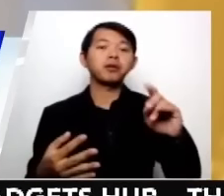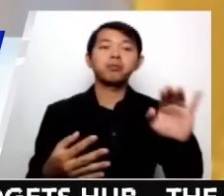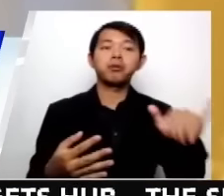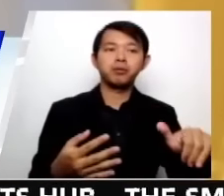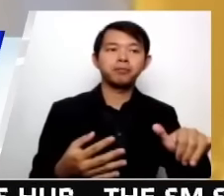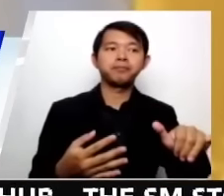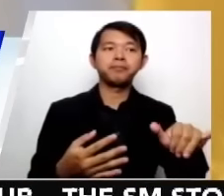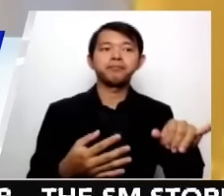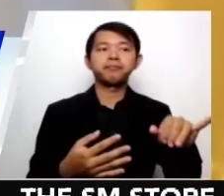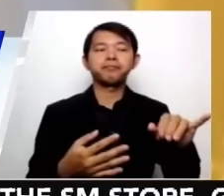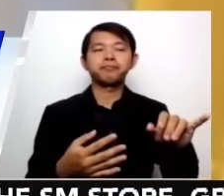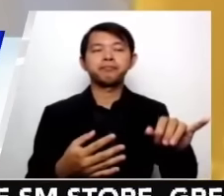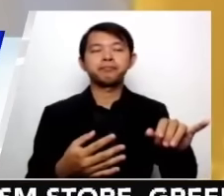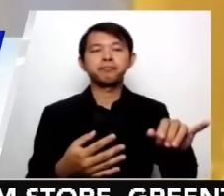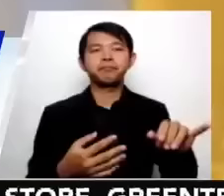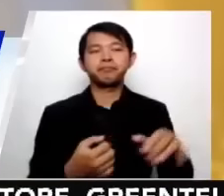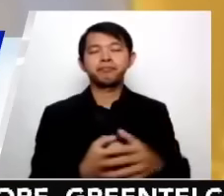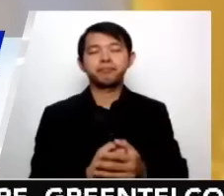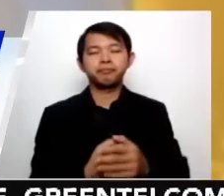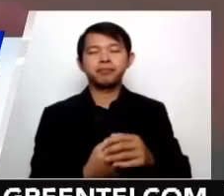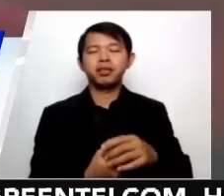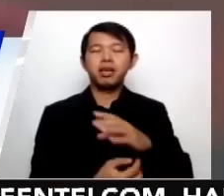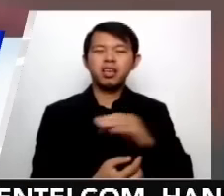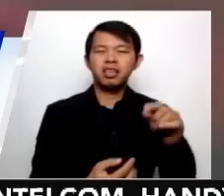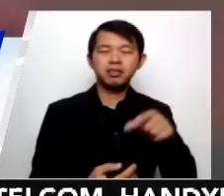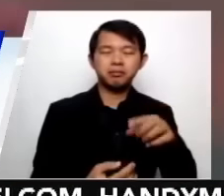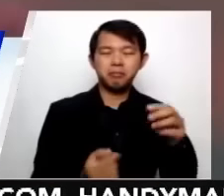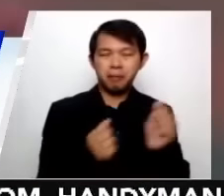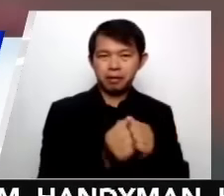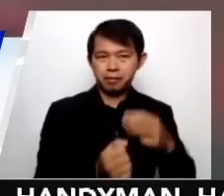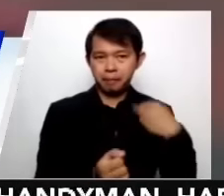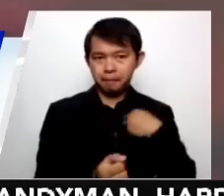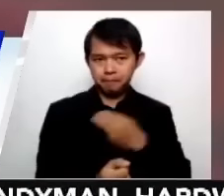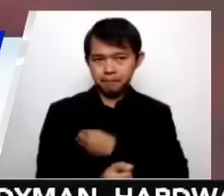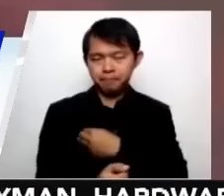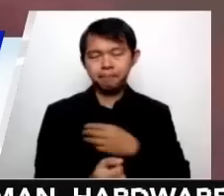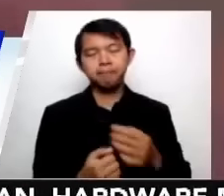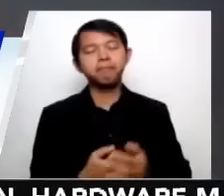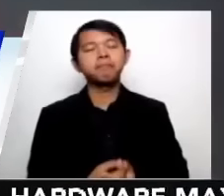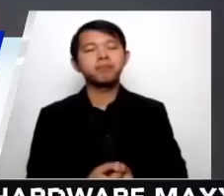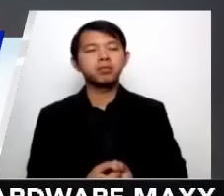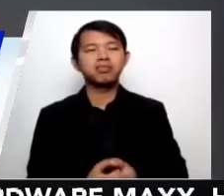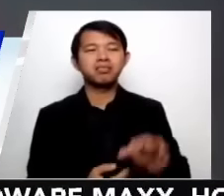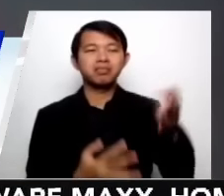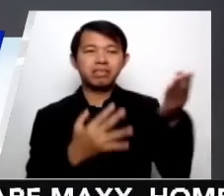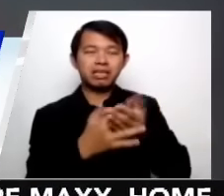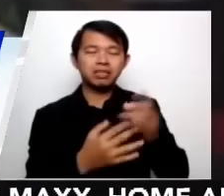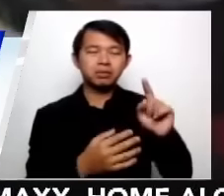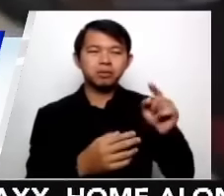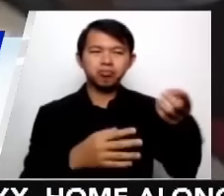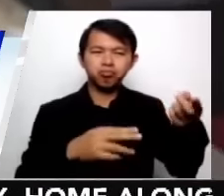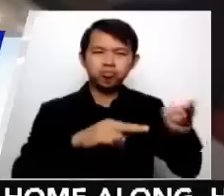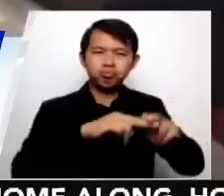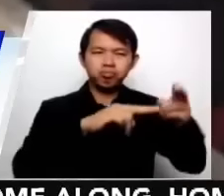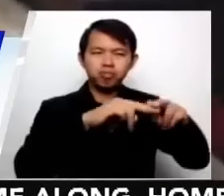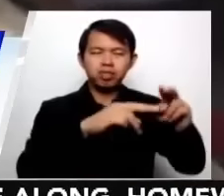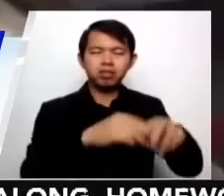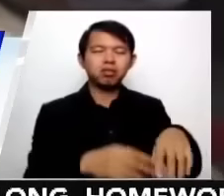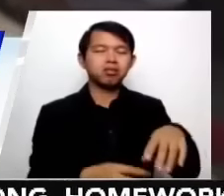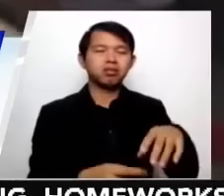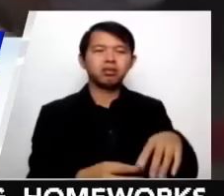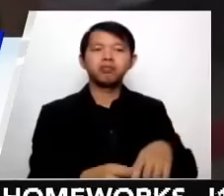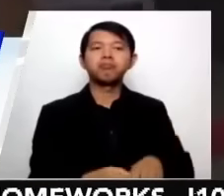Pastor Apollo Quiboloy at sa kanyang mga kasama. Kakasuhan si Quiboloy ng patong-patong na kaso ng sexual abuse